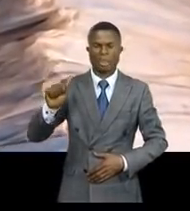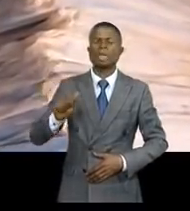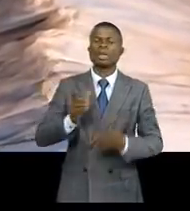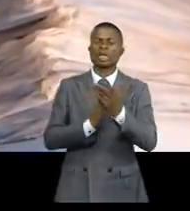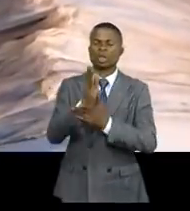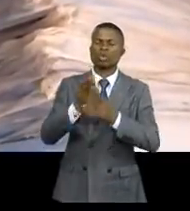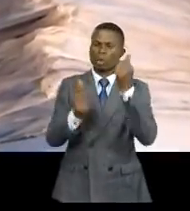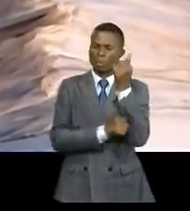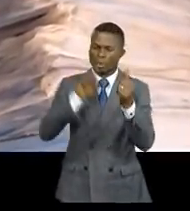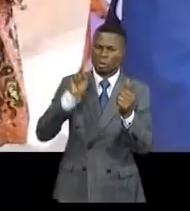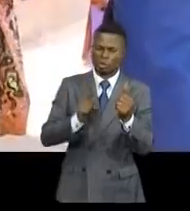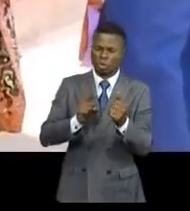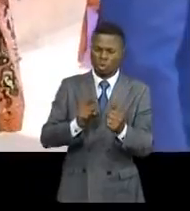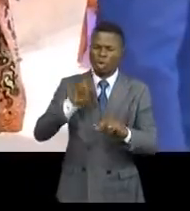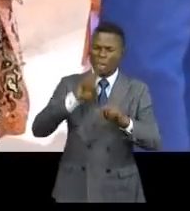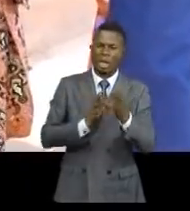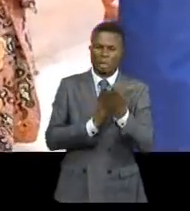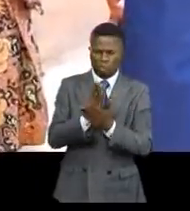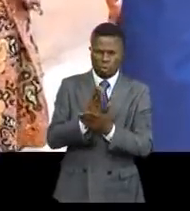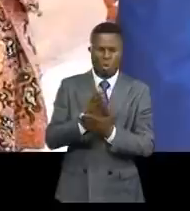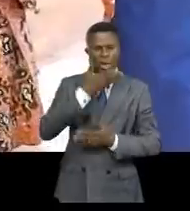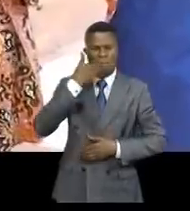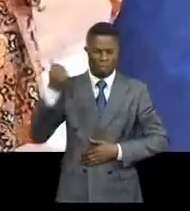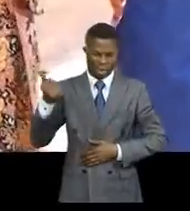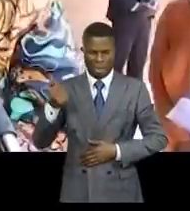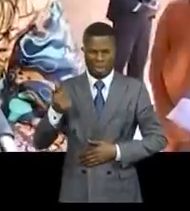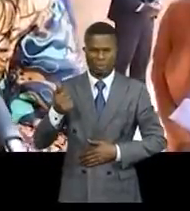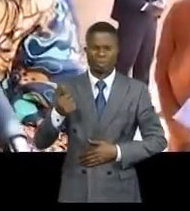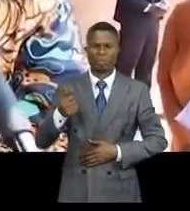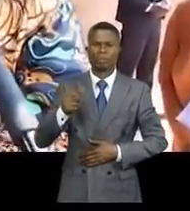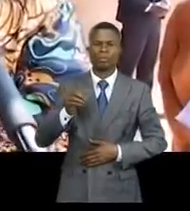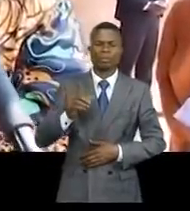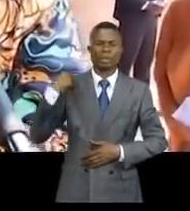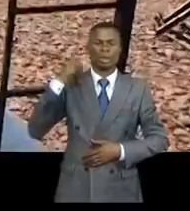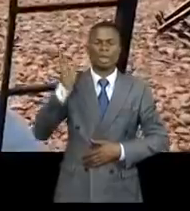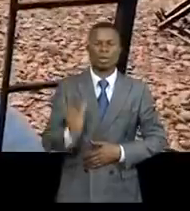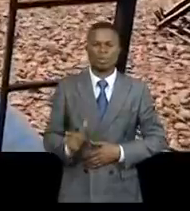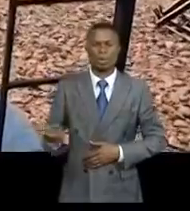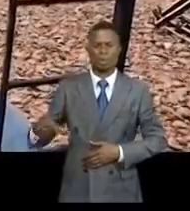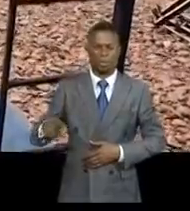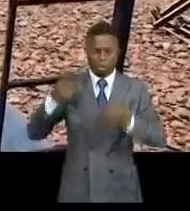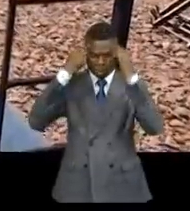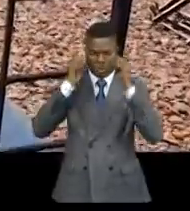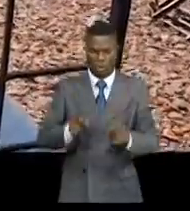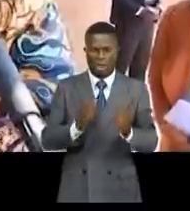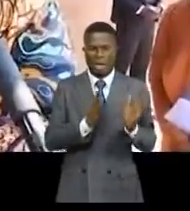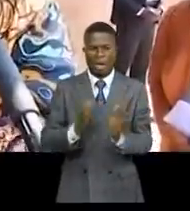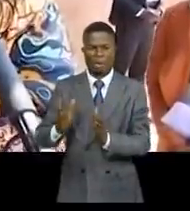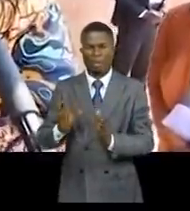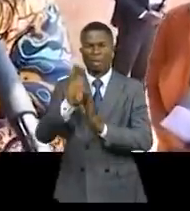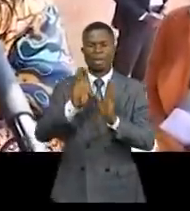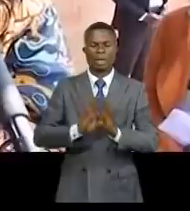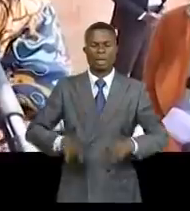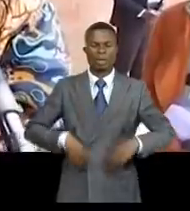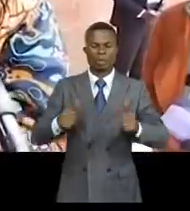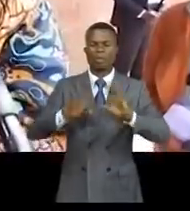l'homme, méritent un traitement humain, affirme Masuka Saini Fifi. Le gouvernement tient à améliorer les conditions de